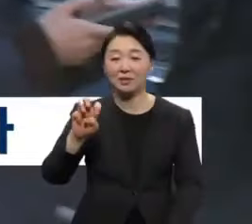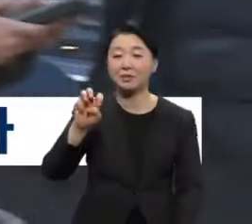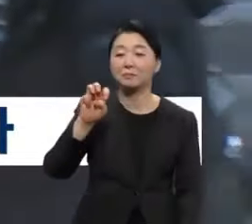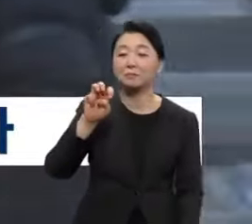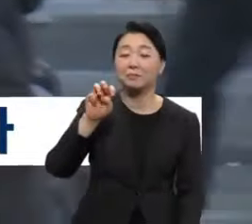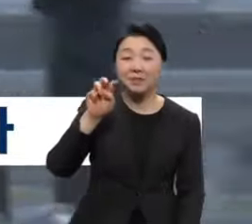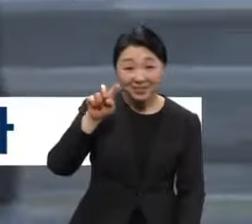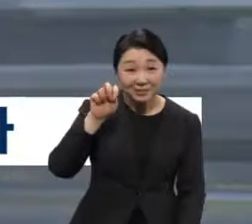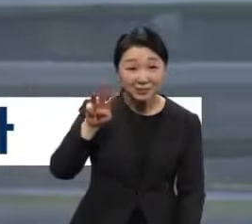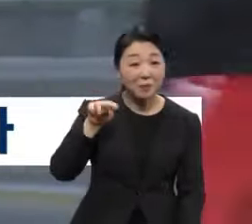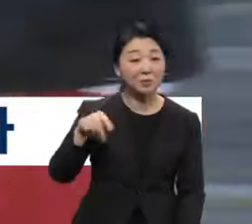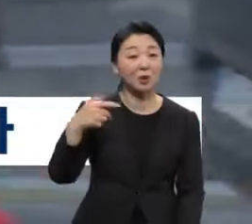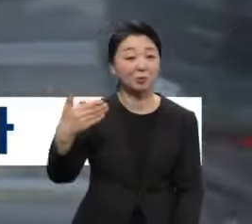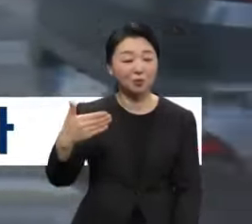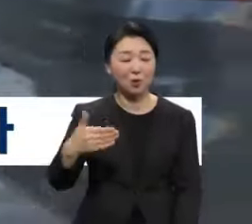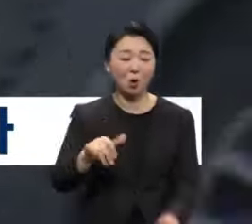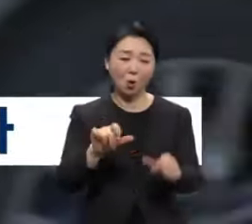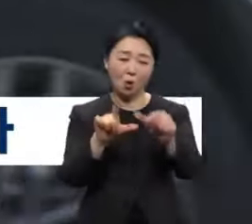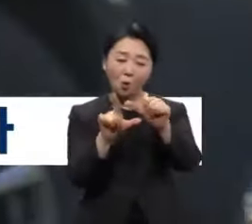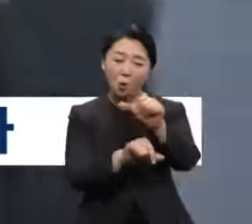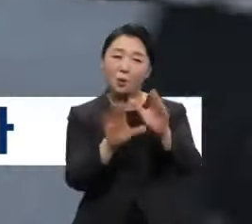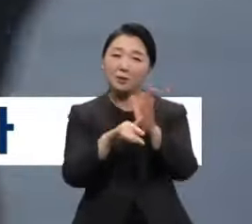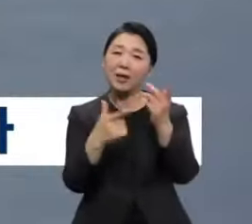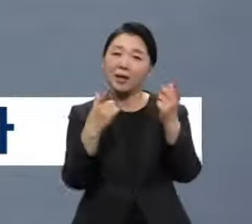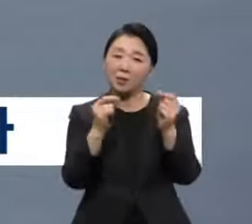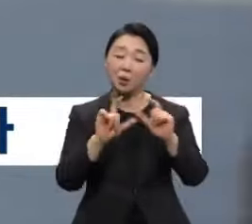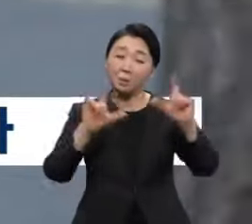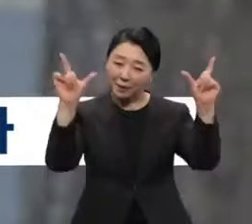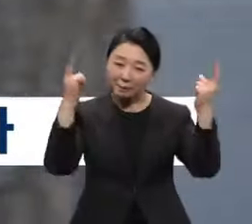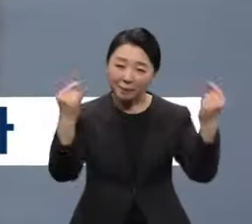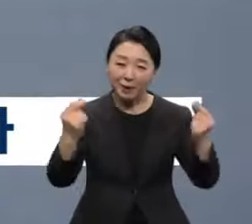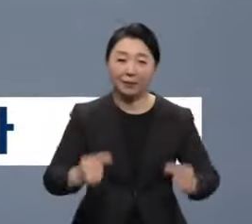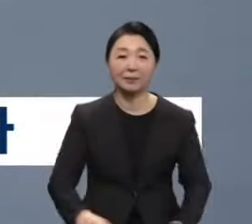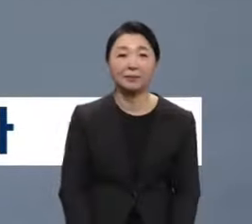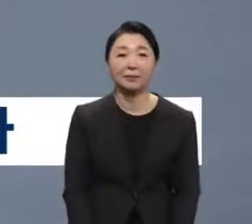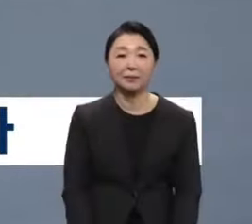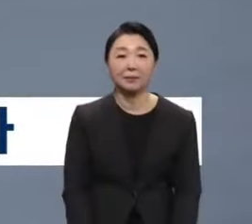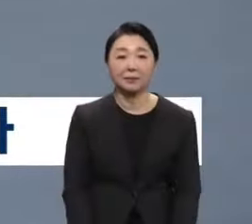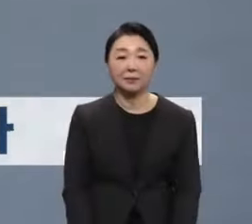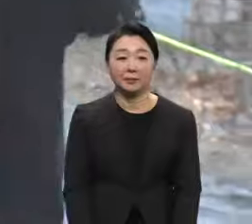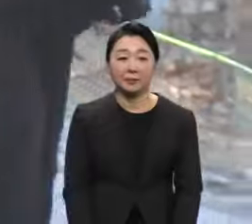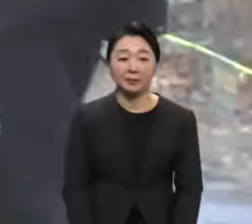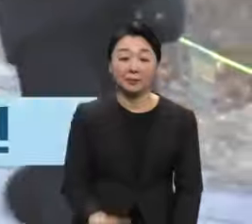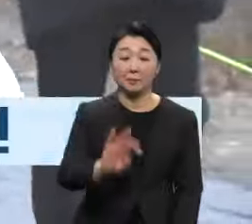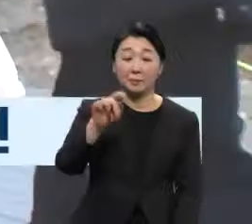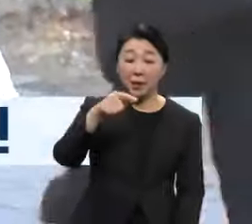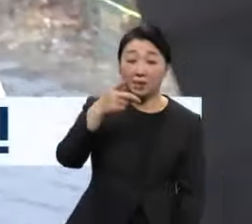기록하며 5월 중순을 방불케 하는 포근한 날씨였습니다 령도